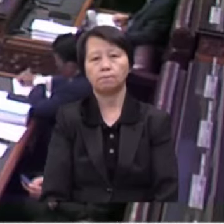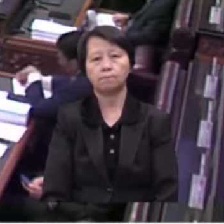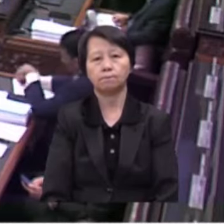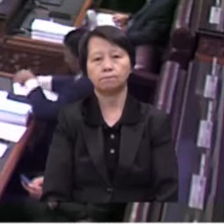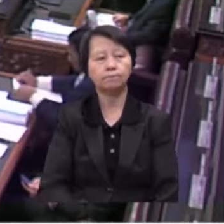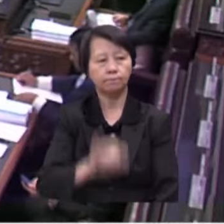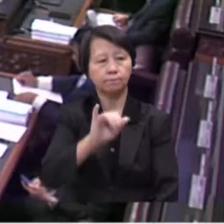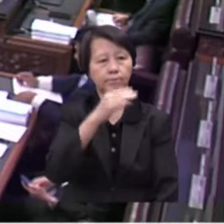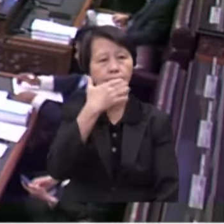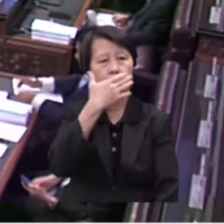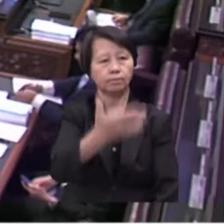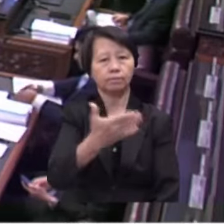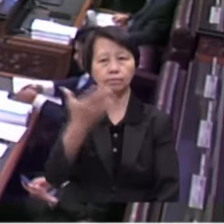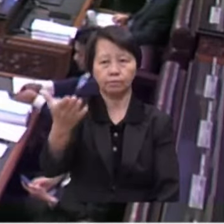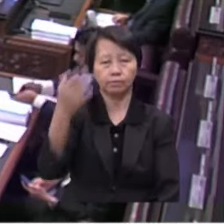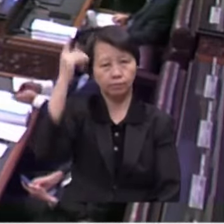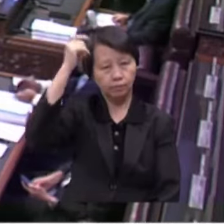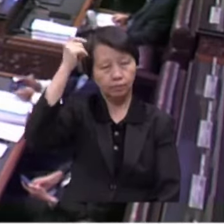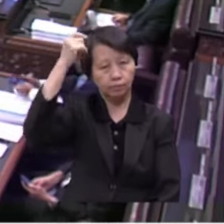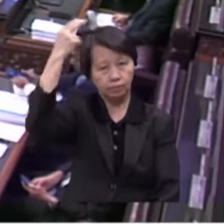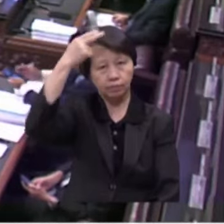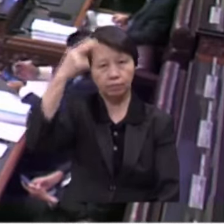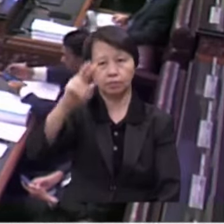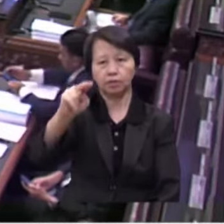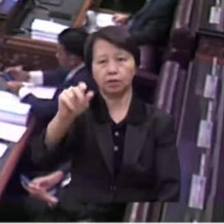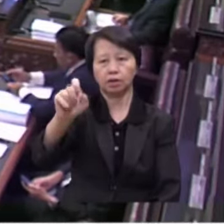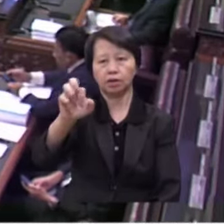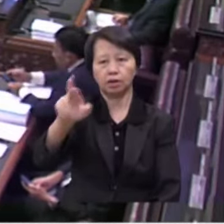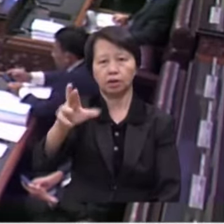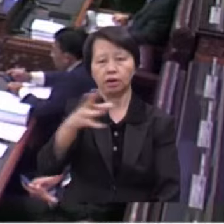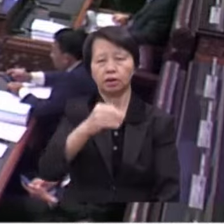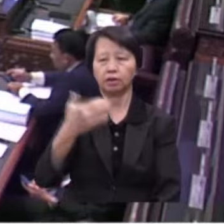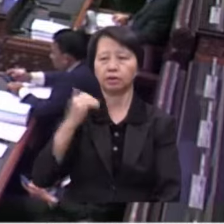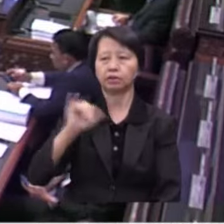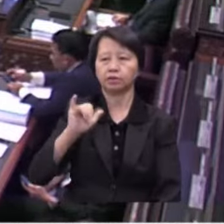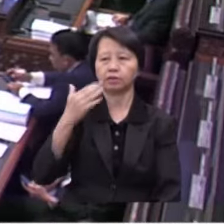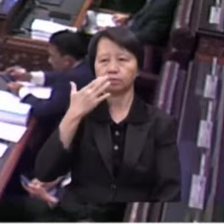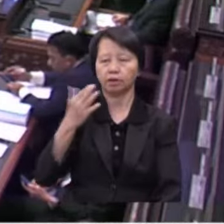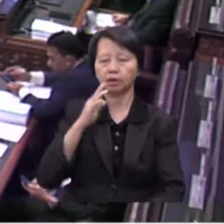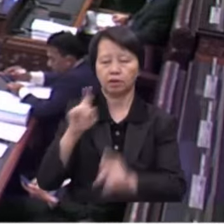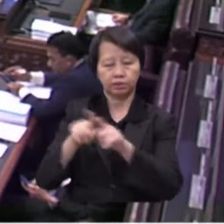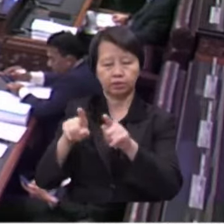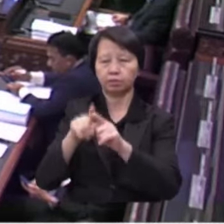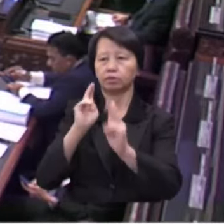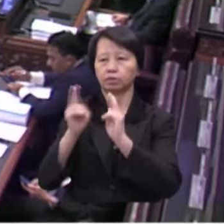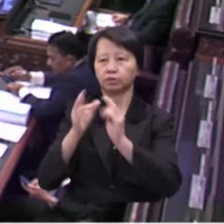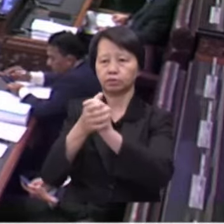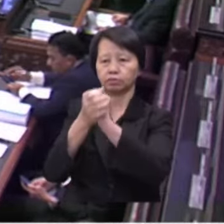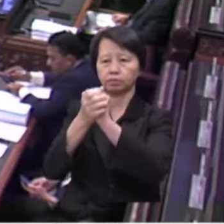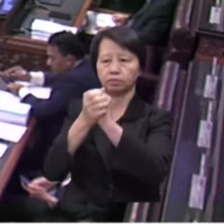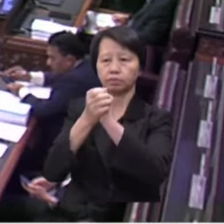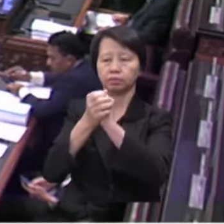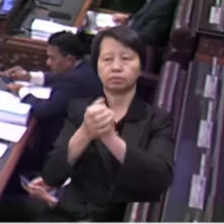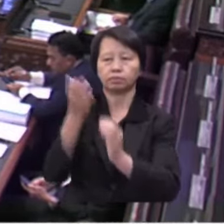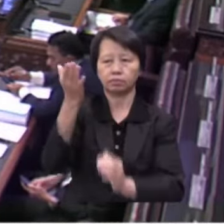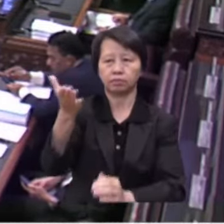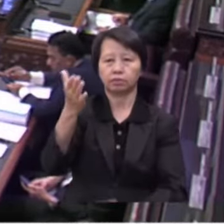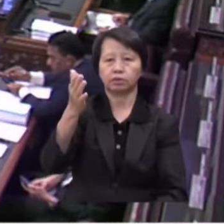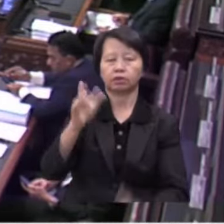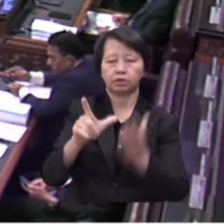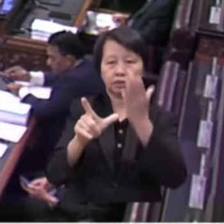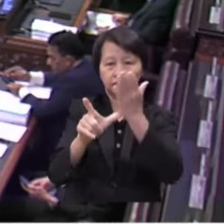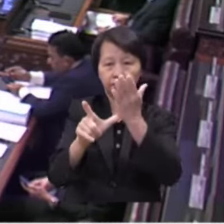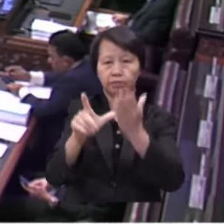ya terima kasih kepada Tuhan Haji Abdul Nasir dan juga pertama sekali Saya ingin mengucapkan tanya kepada yang